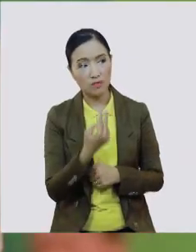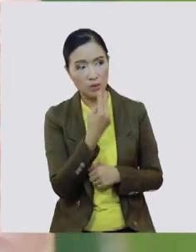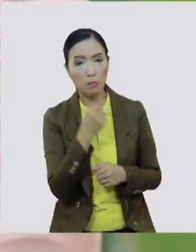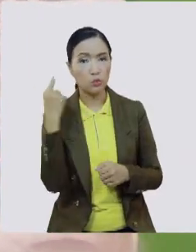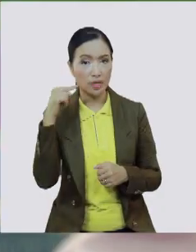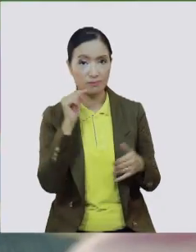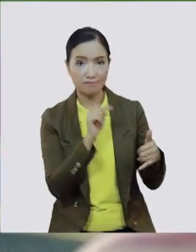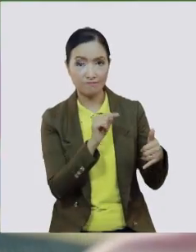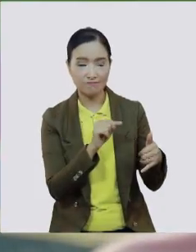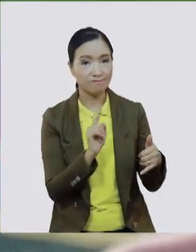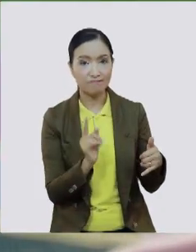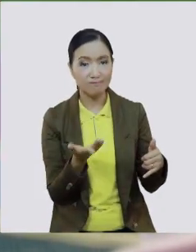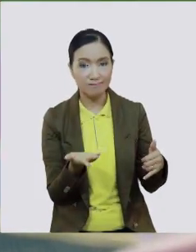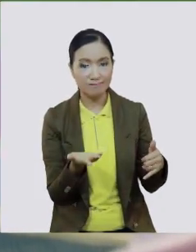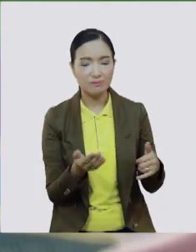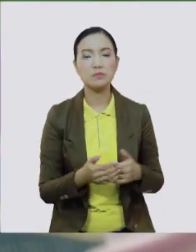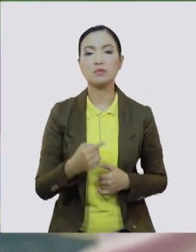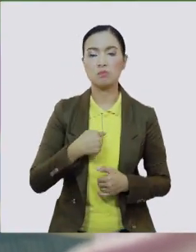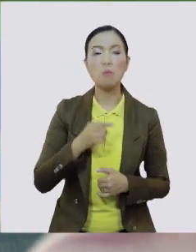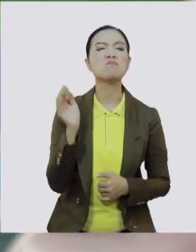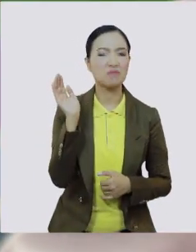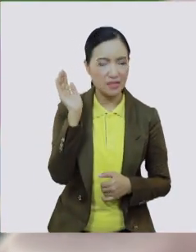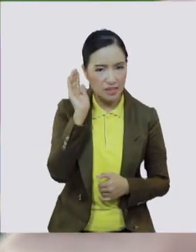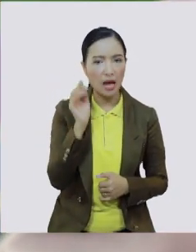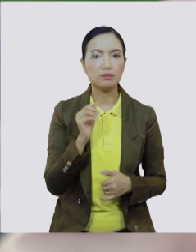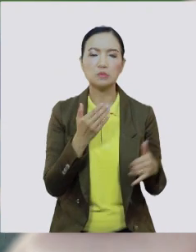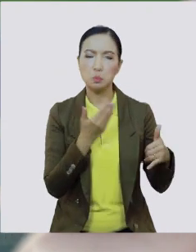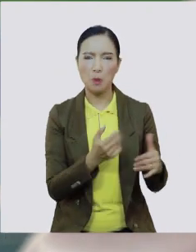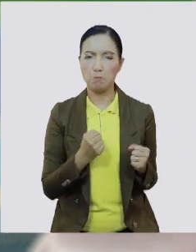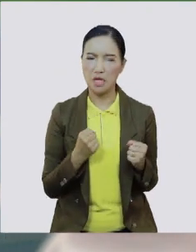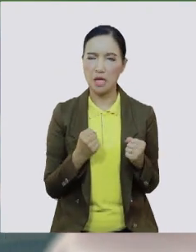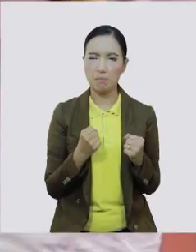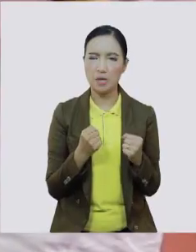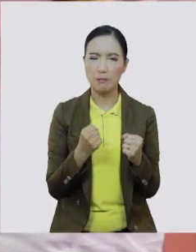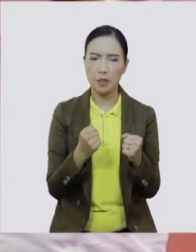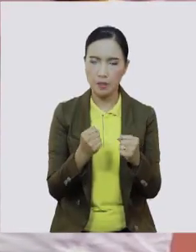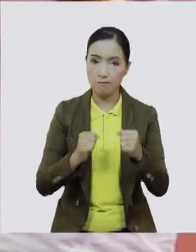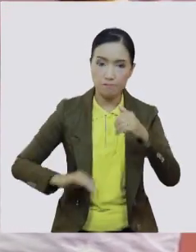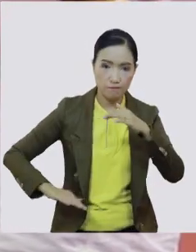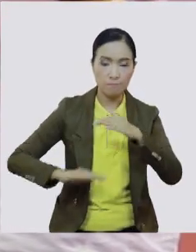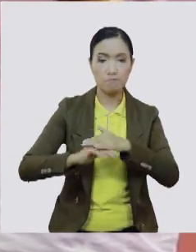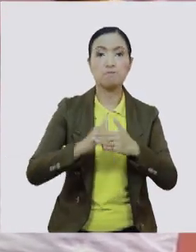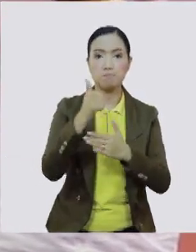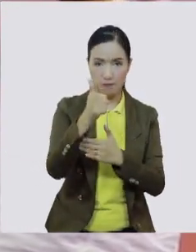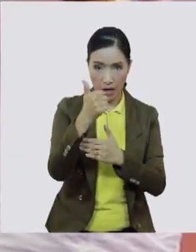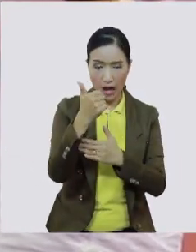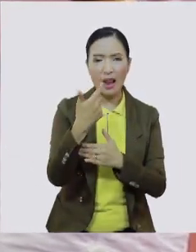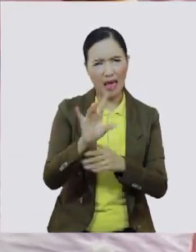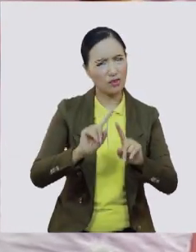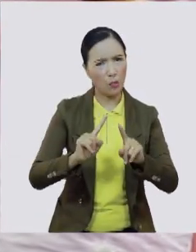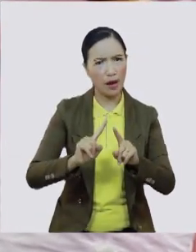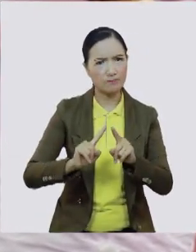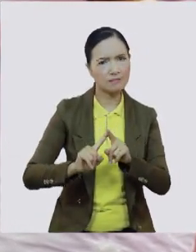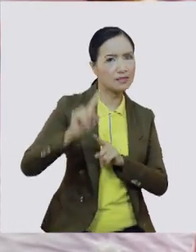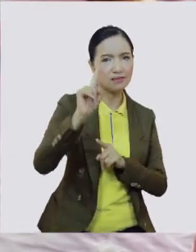ญิงคนนี้บ้าง ผมเชื่อว่าเหมือนแบบมันพยายามจนเขาก็สำเร็จระดับหนึ่งแต่ยังไม่สำเร็จสุดแ